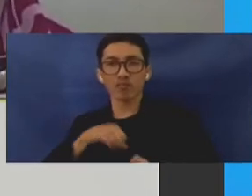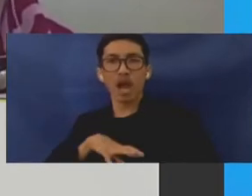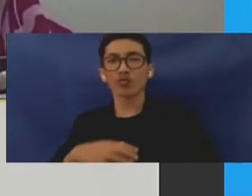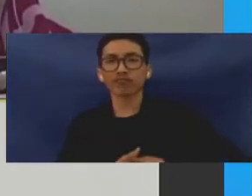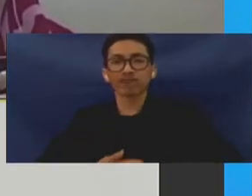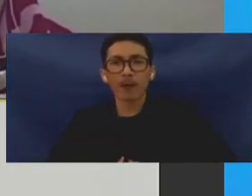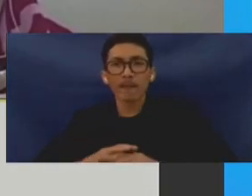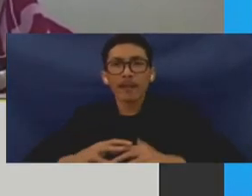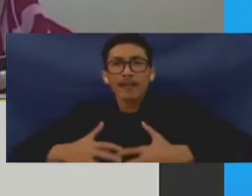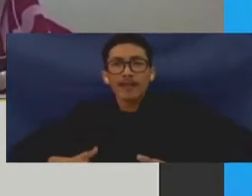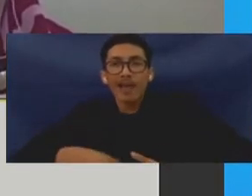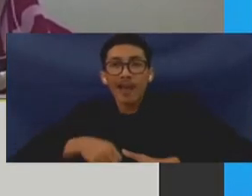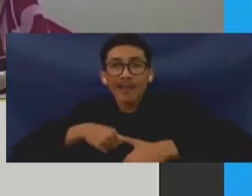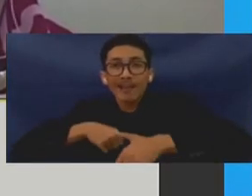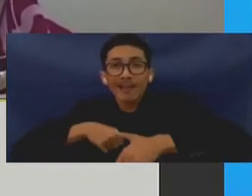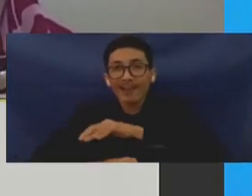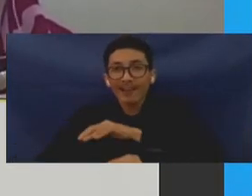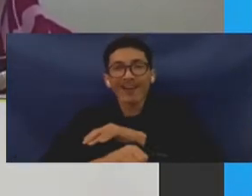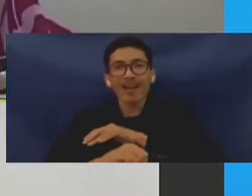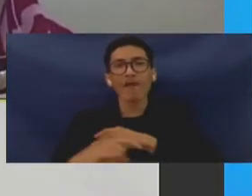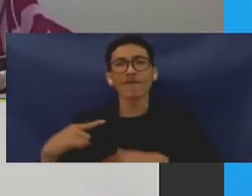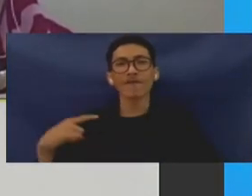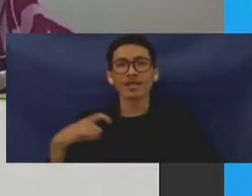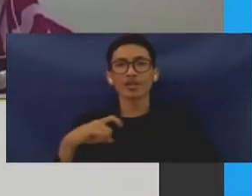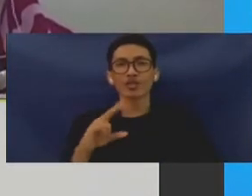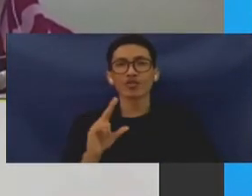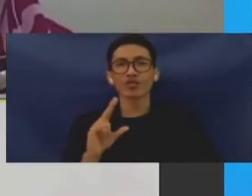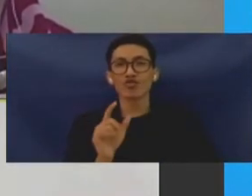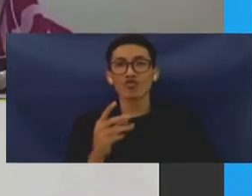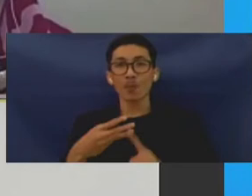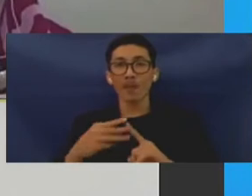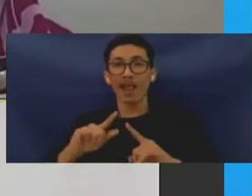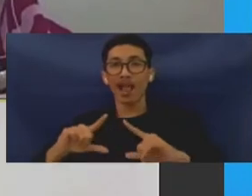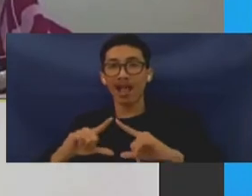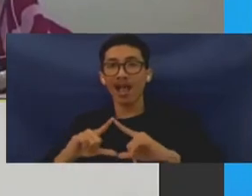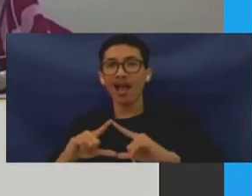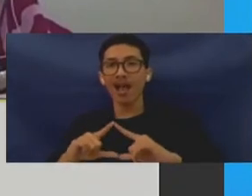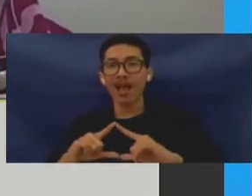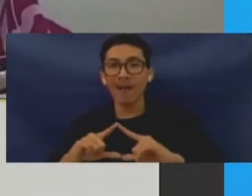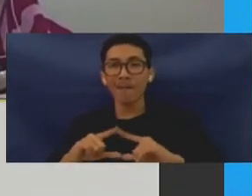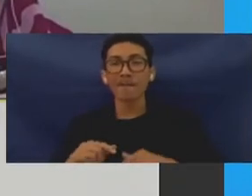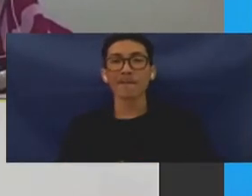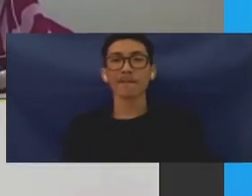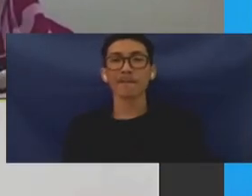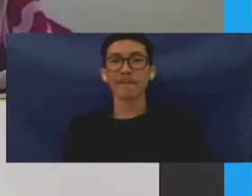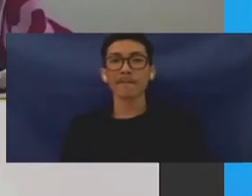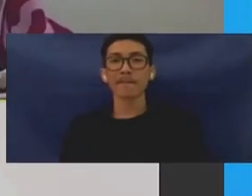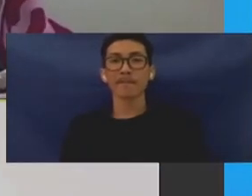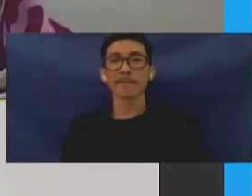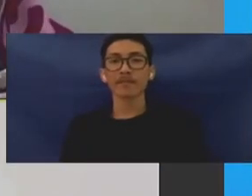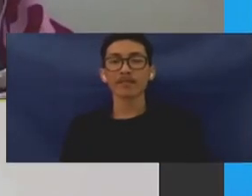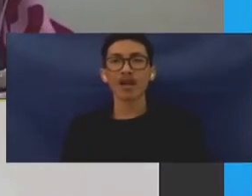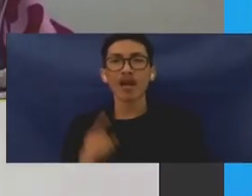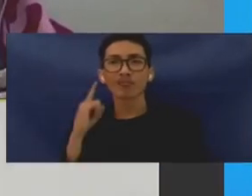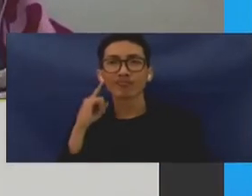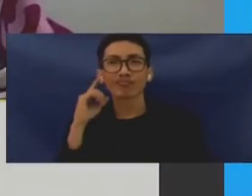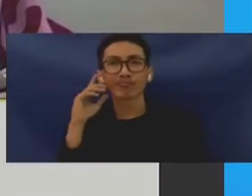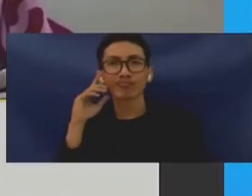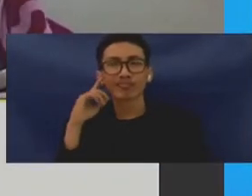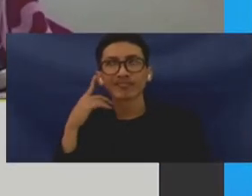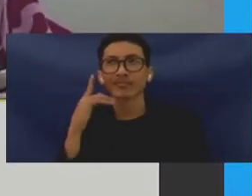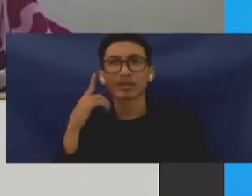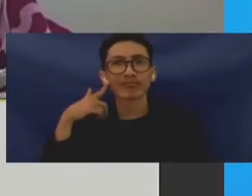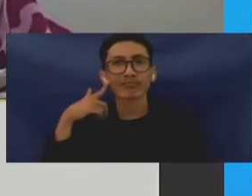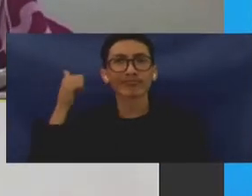ada kelainan jantung bawaan dan perawan hearing loss gitu. Jadi tuli berat gitu. Untuk